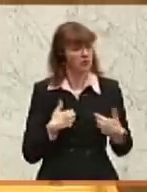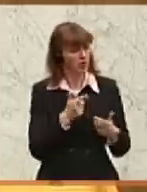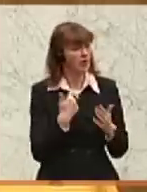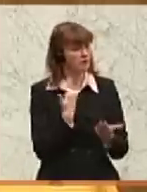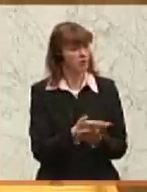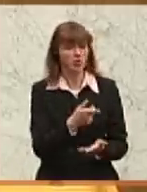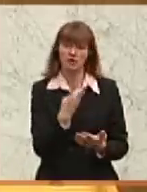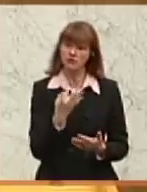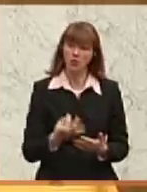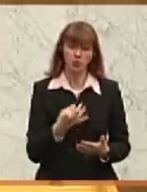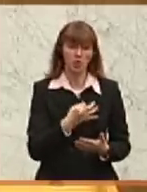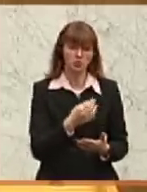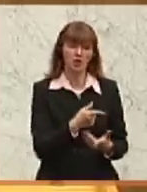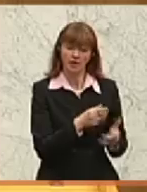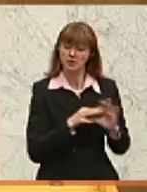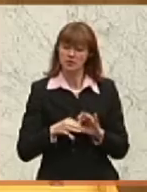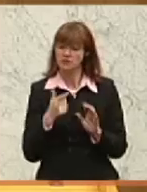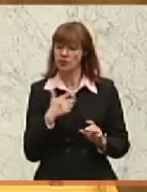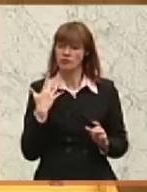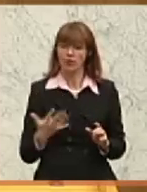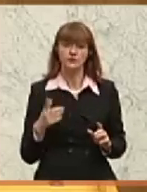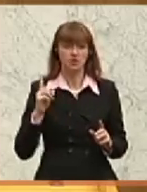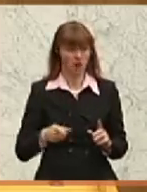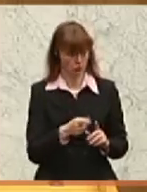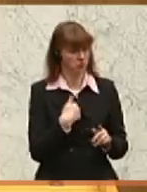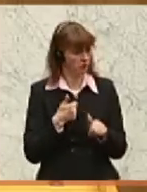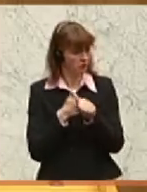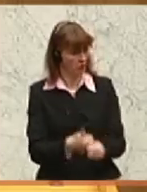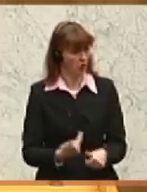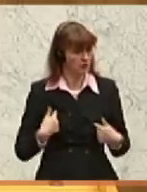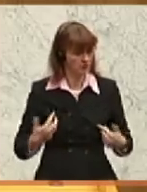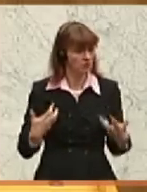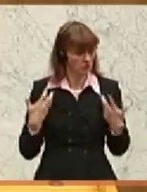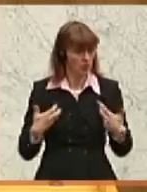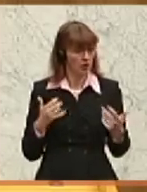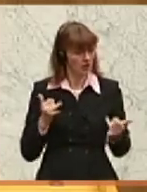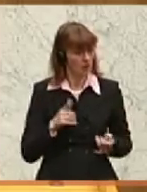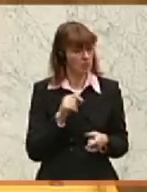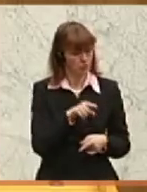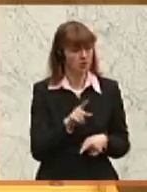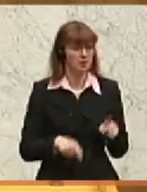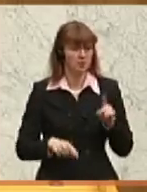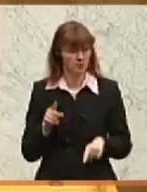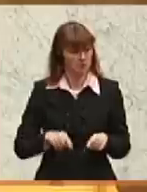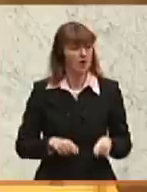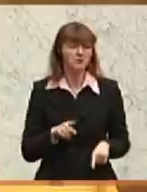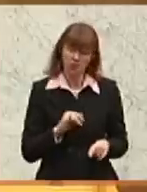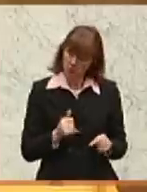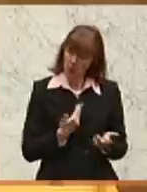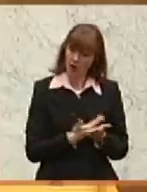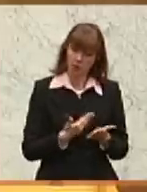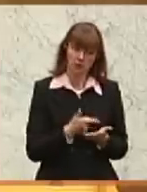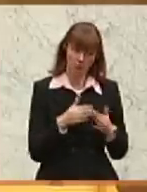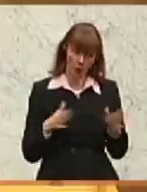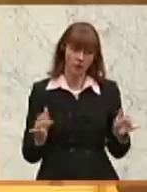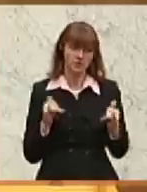4% Ableitung auf die 250.000 gefolgt sind. Das heißt, Sie sind auch manchmal Argumenten gegenüber offen. Es